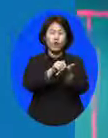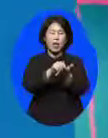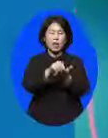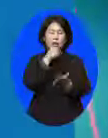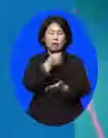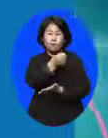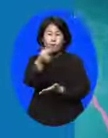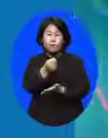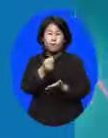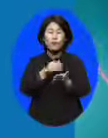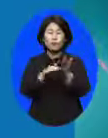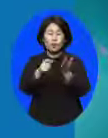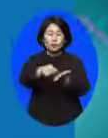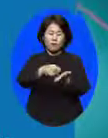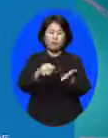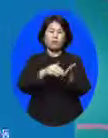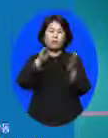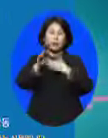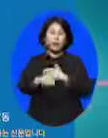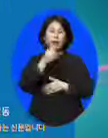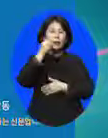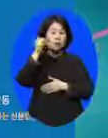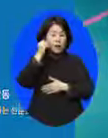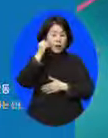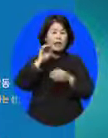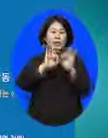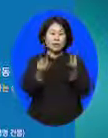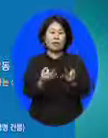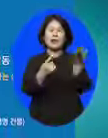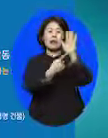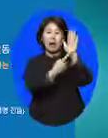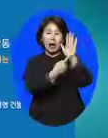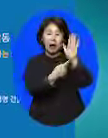현안을 취재해 기사로 작성해 블로그나 페이스북 등을 통해